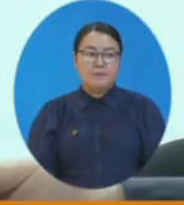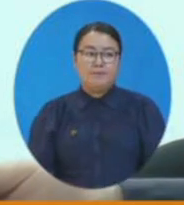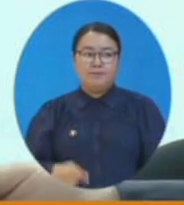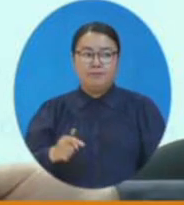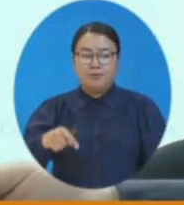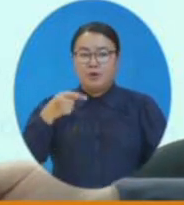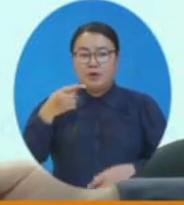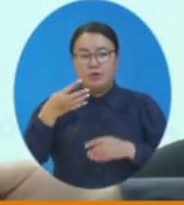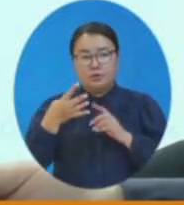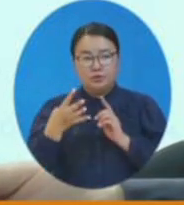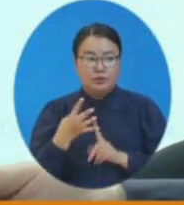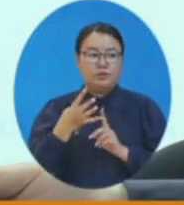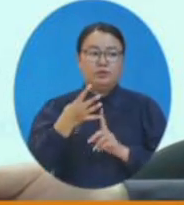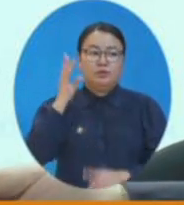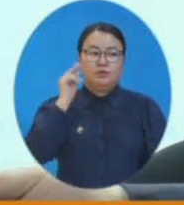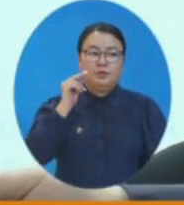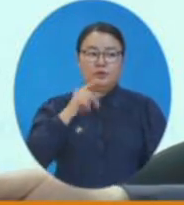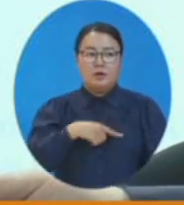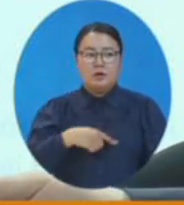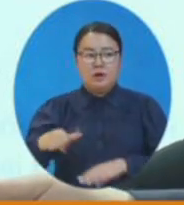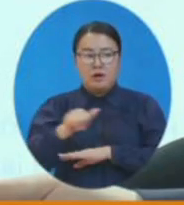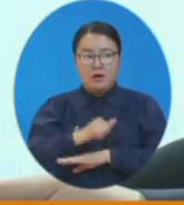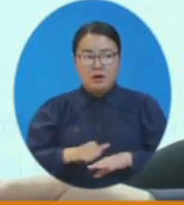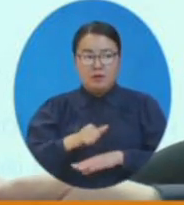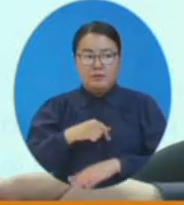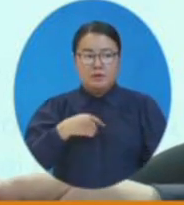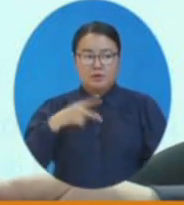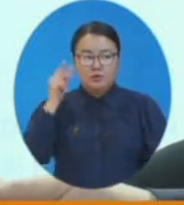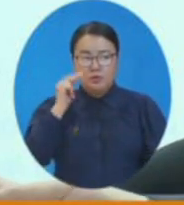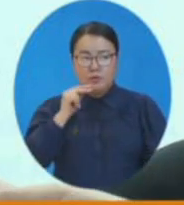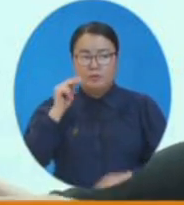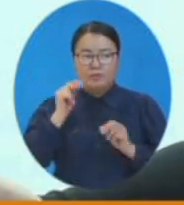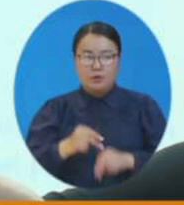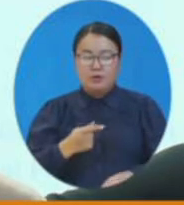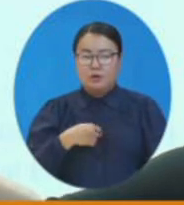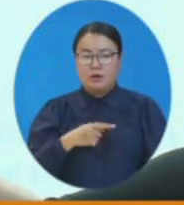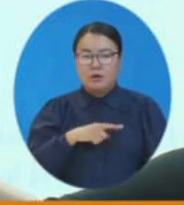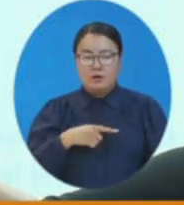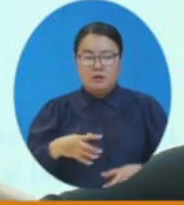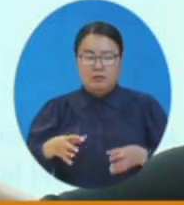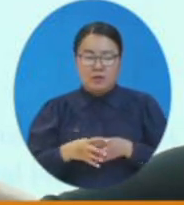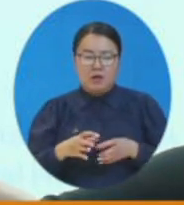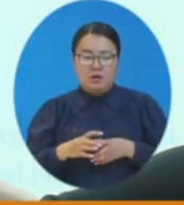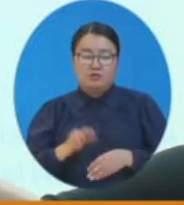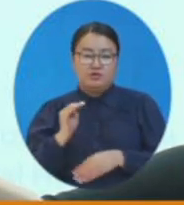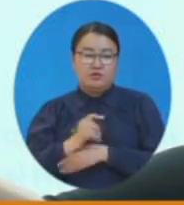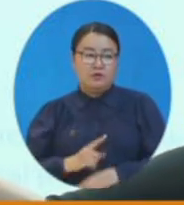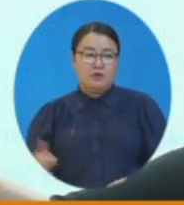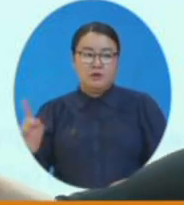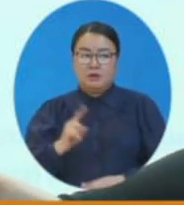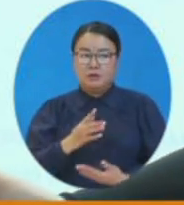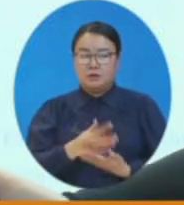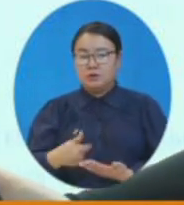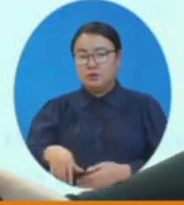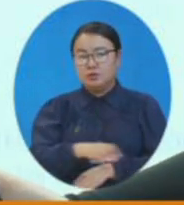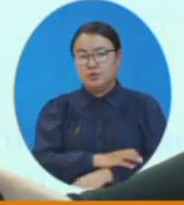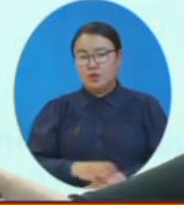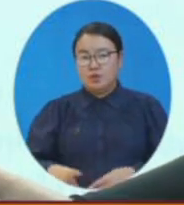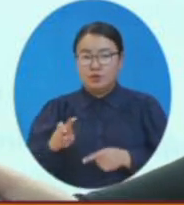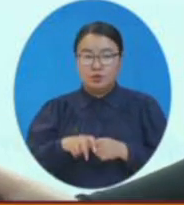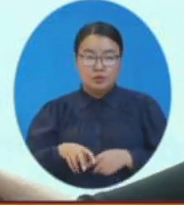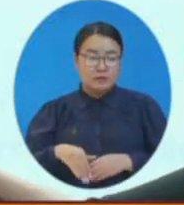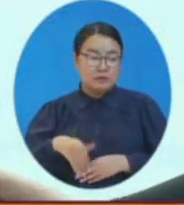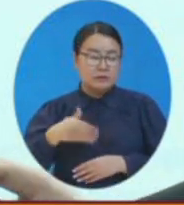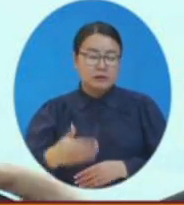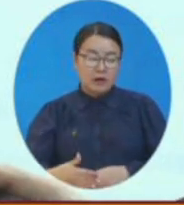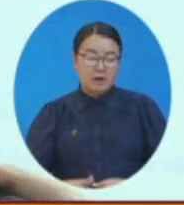дахь сургалтын төсөөс аймагсаа сурагч хоорондоо хамт олон төлөвлөлтөөрөө төрөөд ирлээ. Харин бол энэ сургалтын суусны